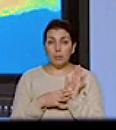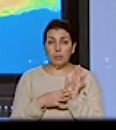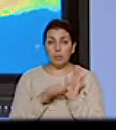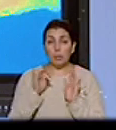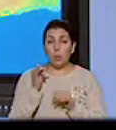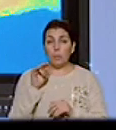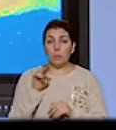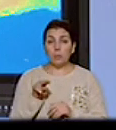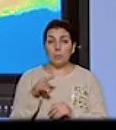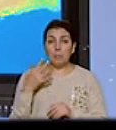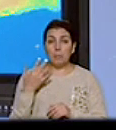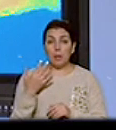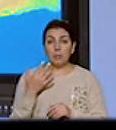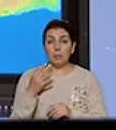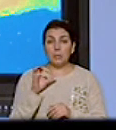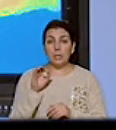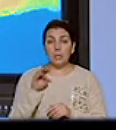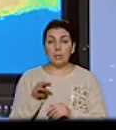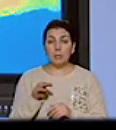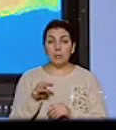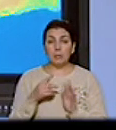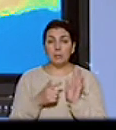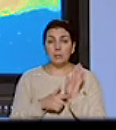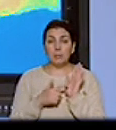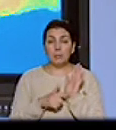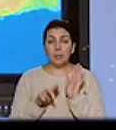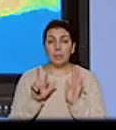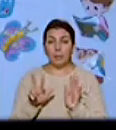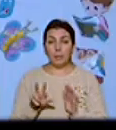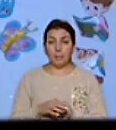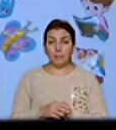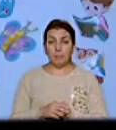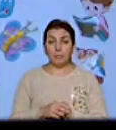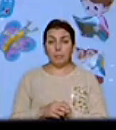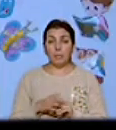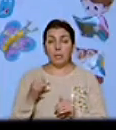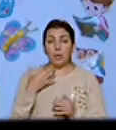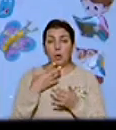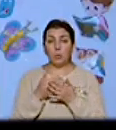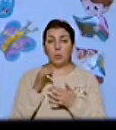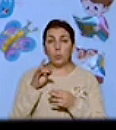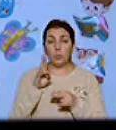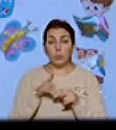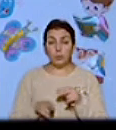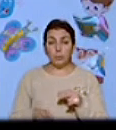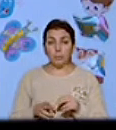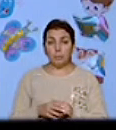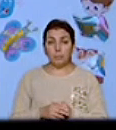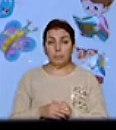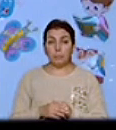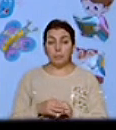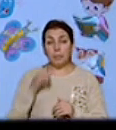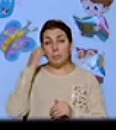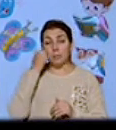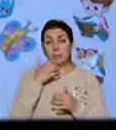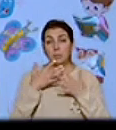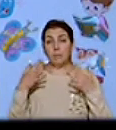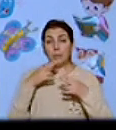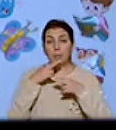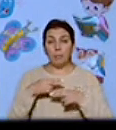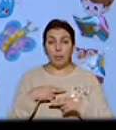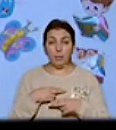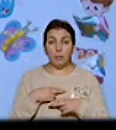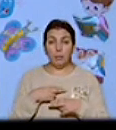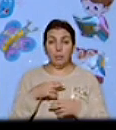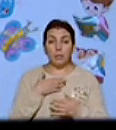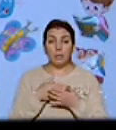и упражнение 5 на странице 73. На этом, ребята, наш урок окончен. Спасибо за внимание